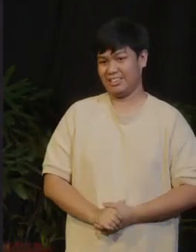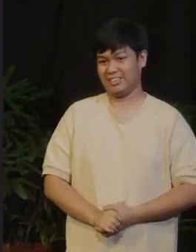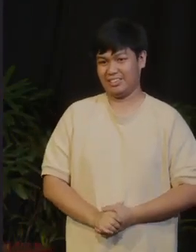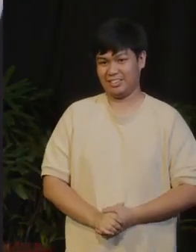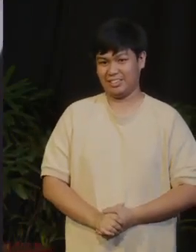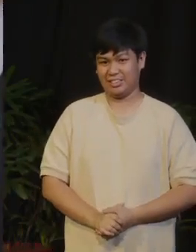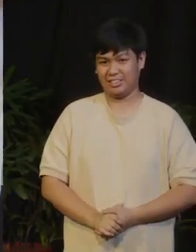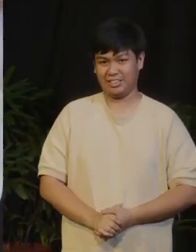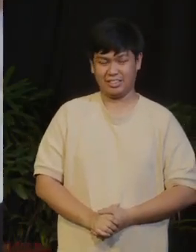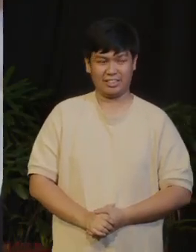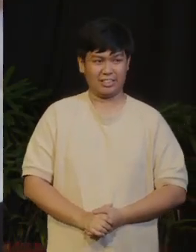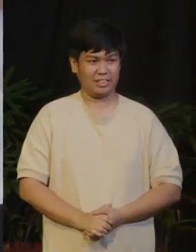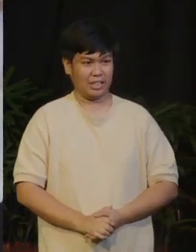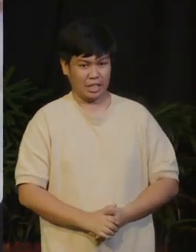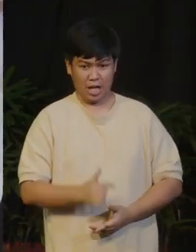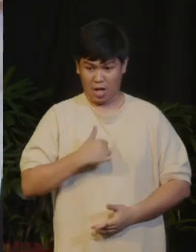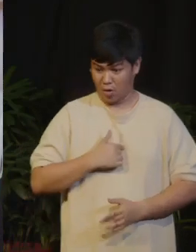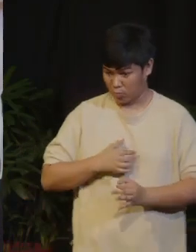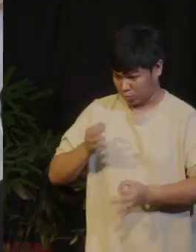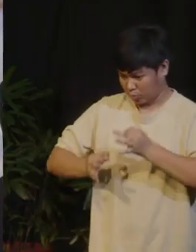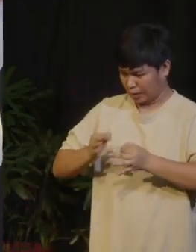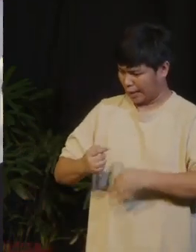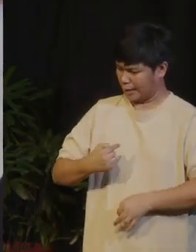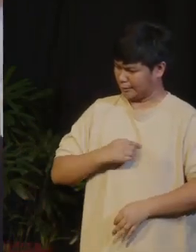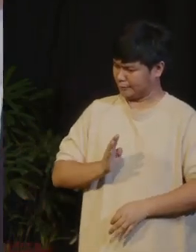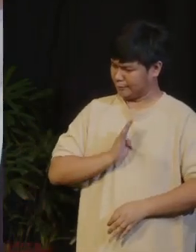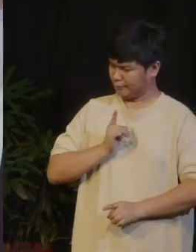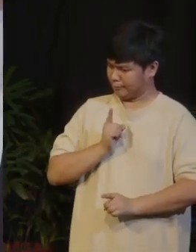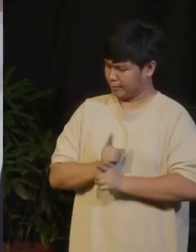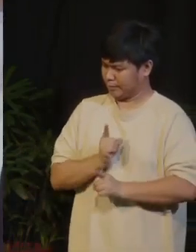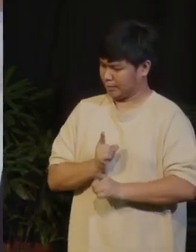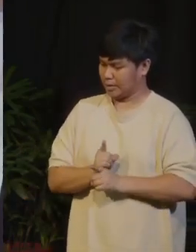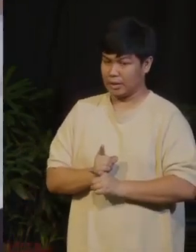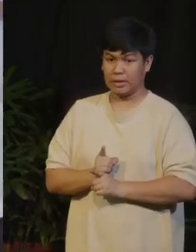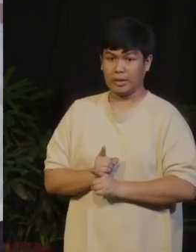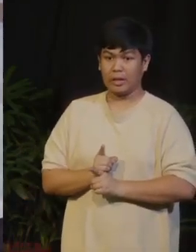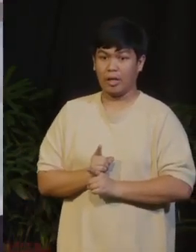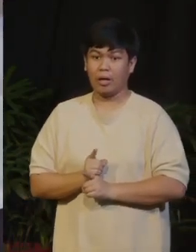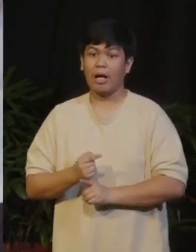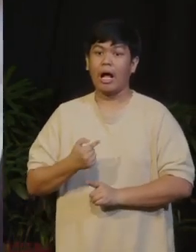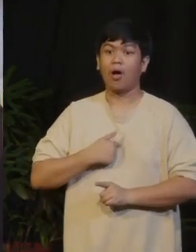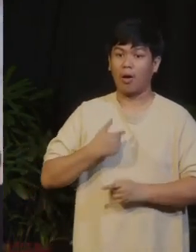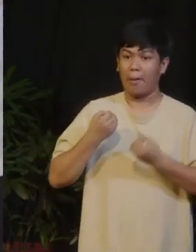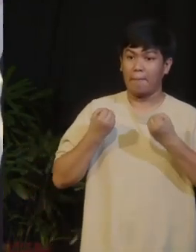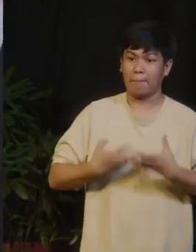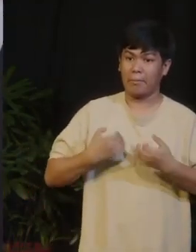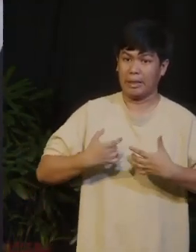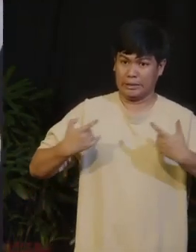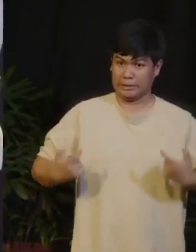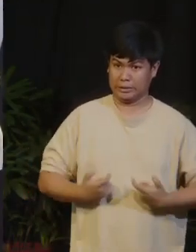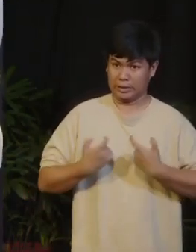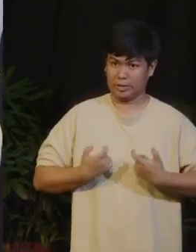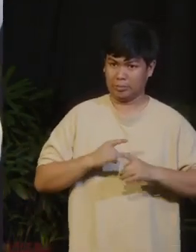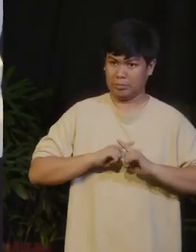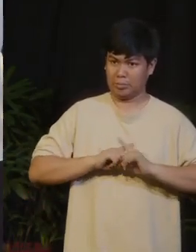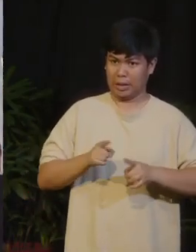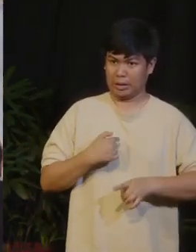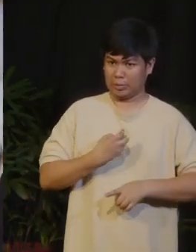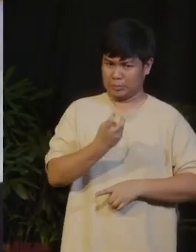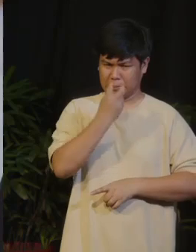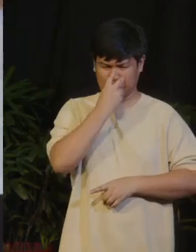ng isang tao na hindi nakikita, nagbubulag-bulagan sa sariling kakulangan at kasalanan